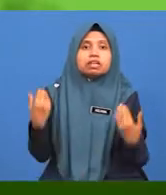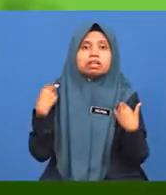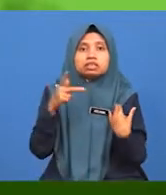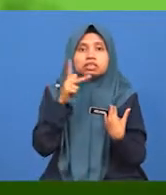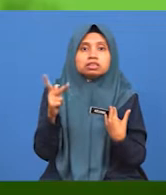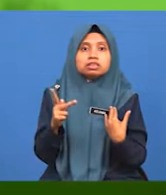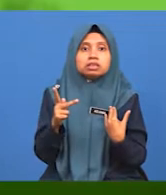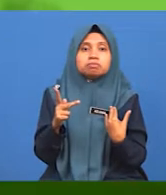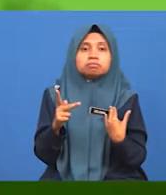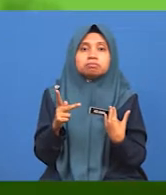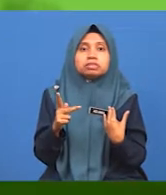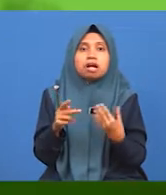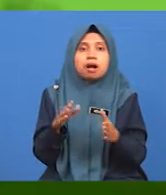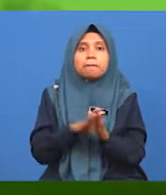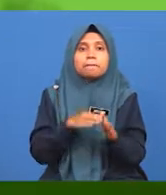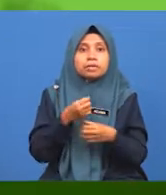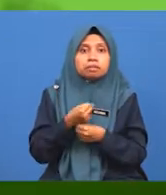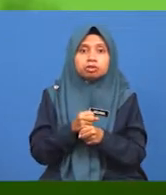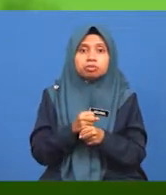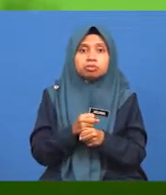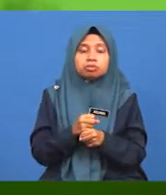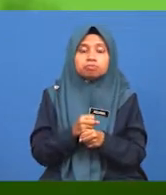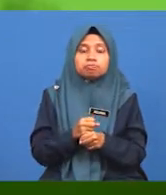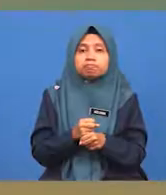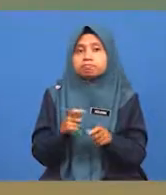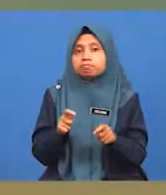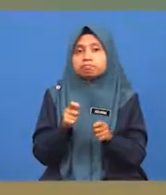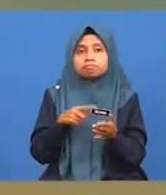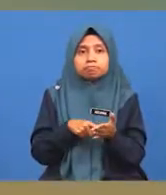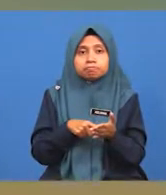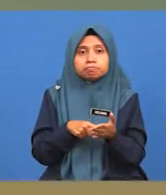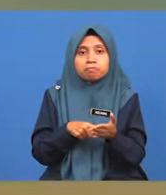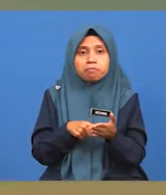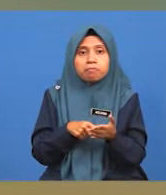Adakah karangan anda berbentuk seperti ini?